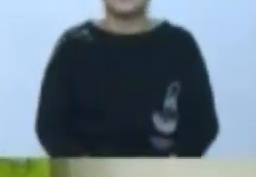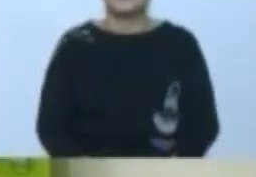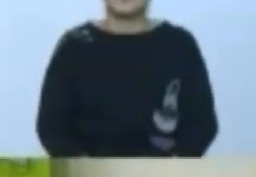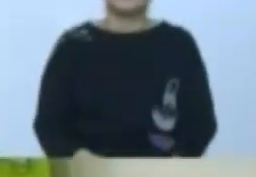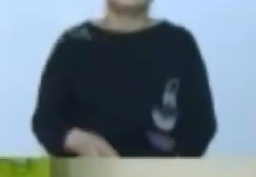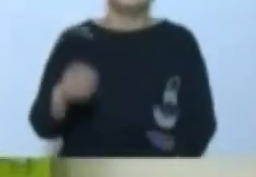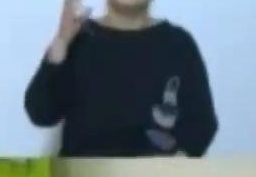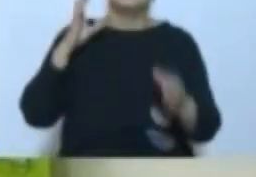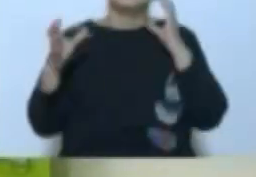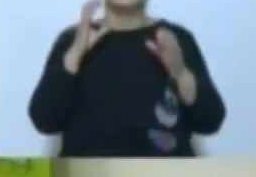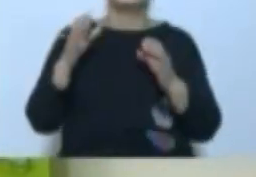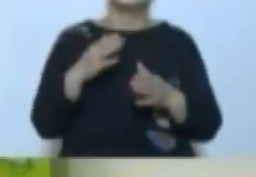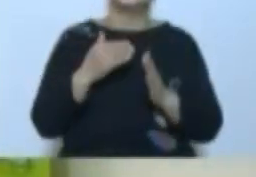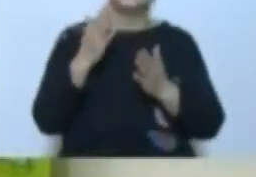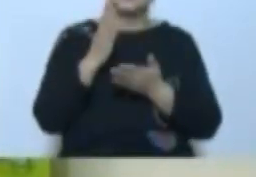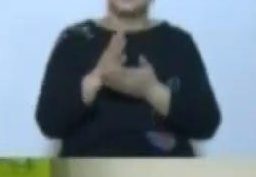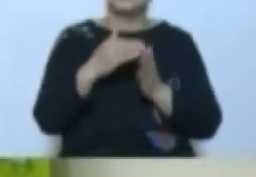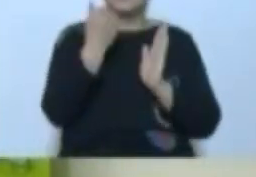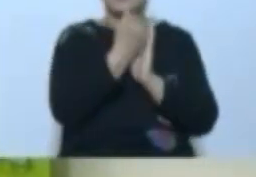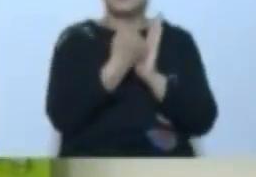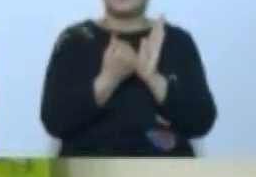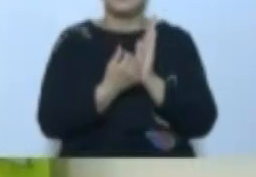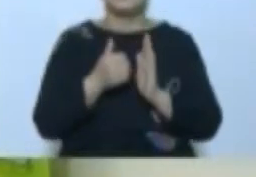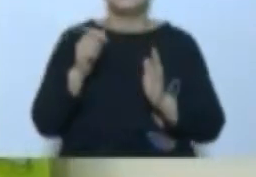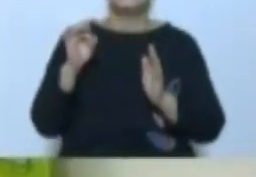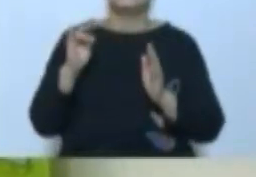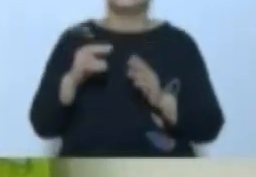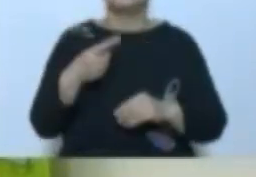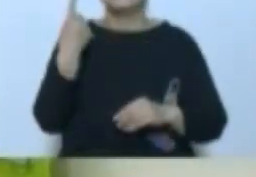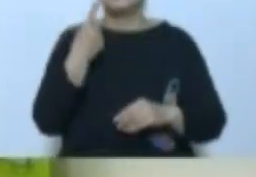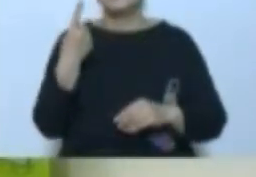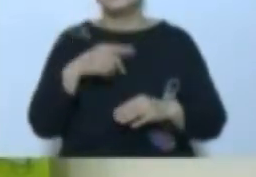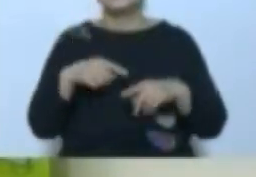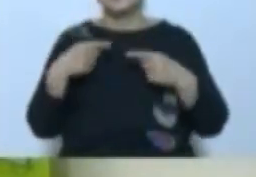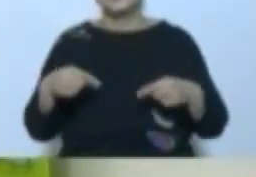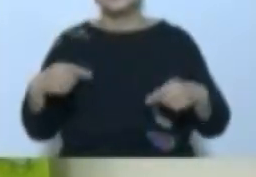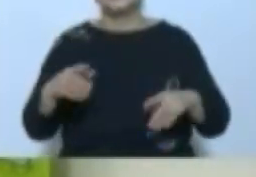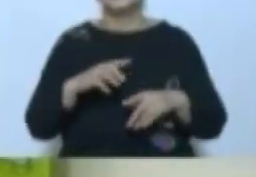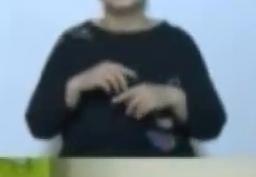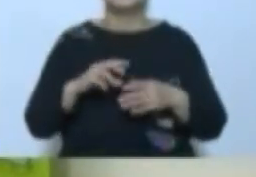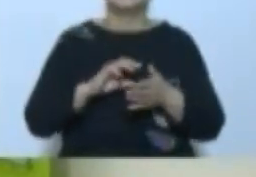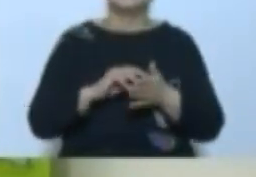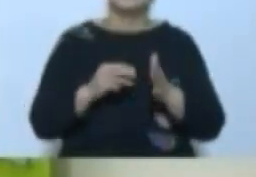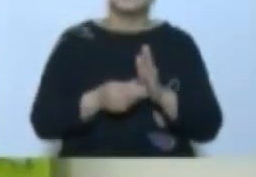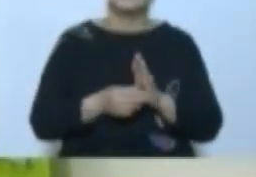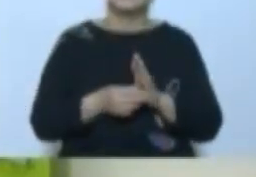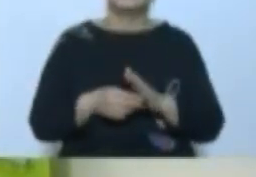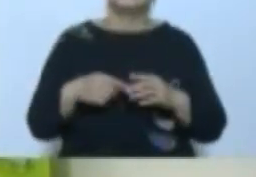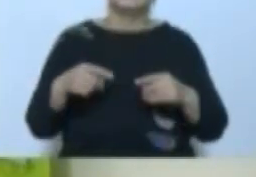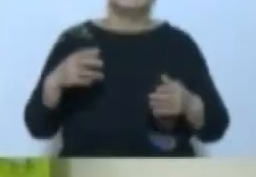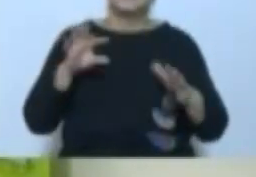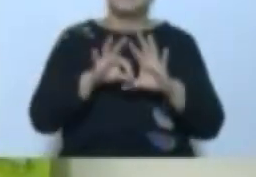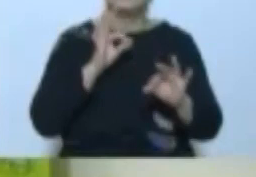В университете есть программа Liberal Arts. Первый год я хочу попробовать себя в разных классах, всесторонне изучить себя, не делая выбор только